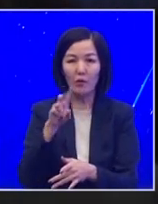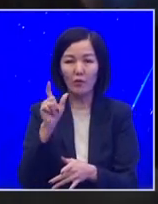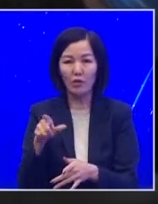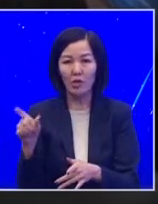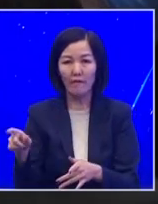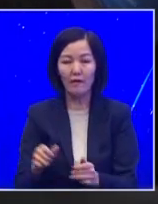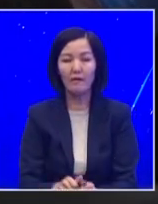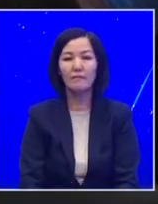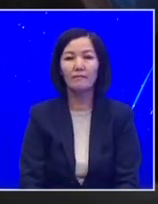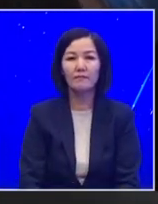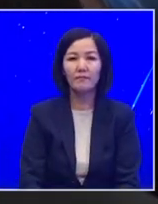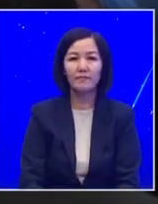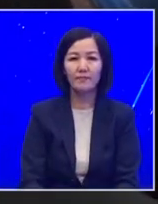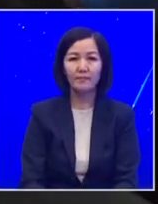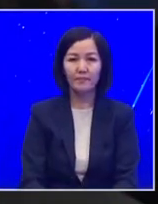человек.